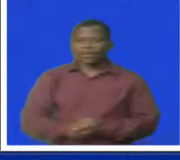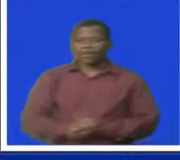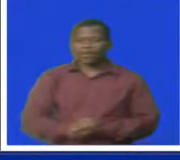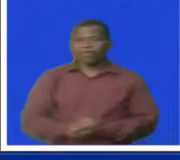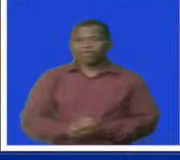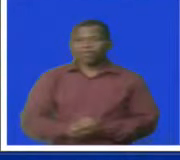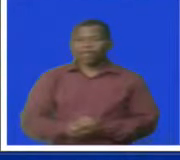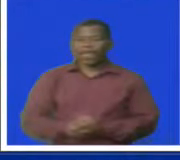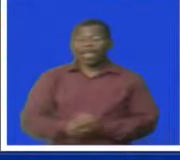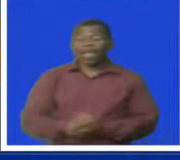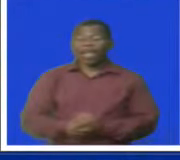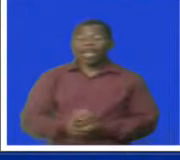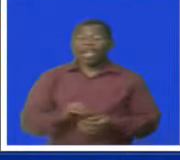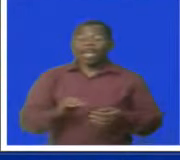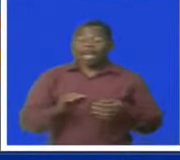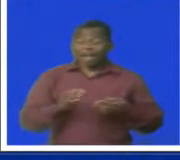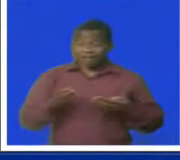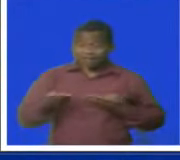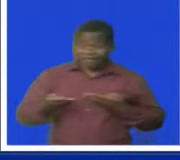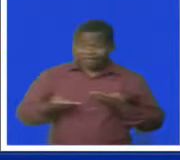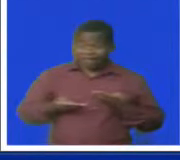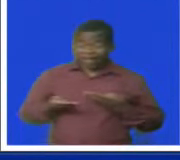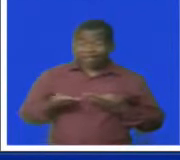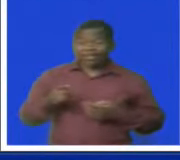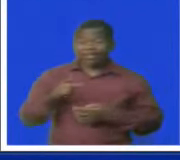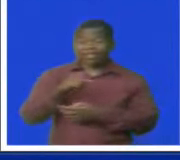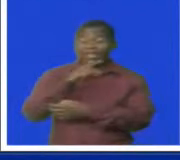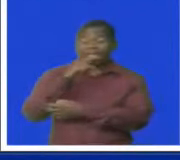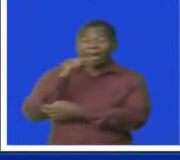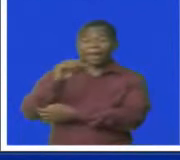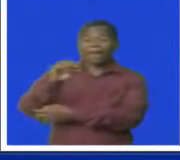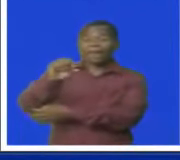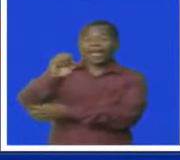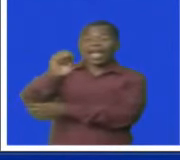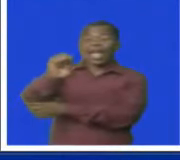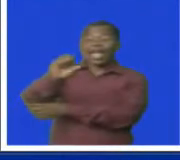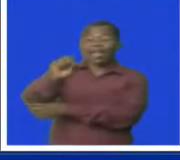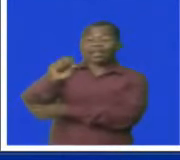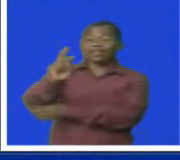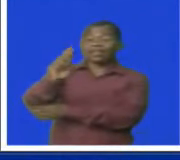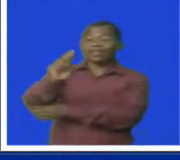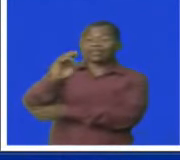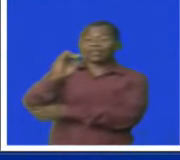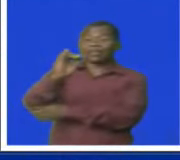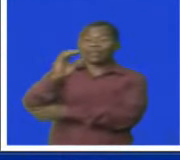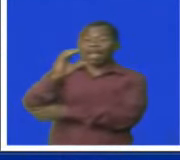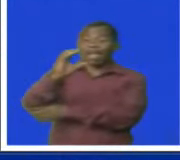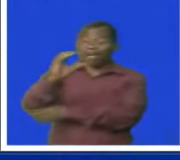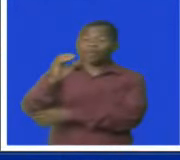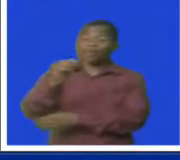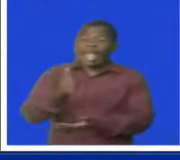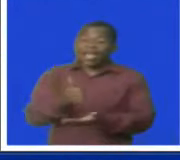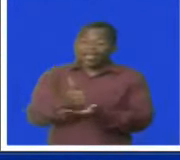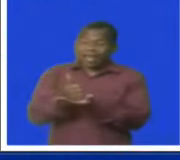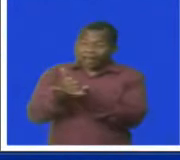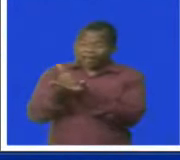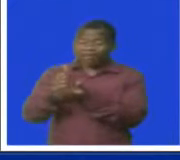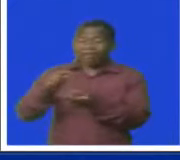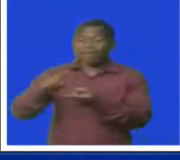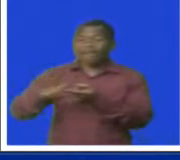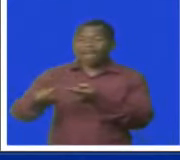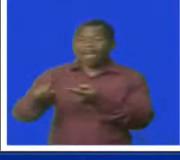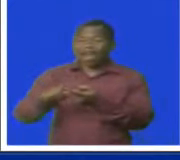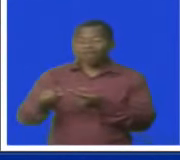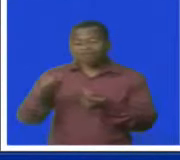Inkampani yemshwalensi i-ESRIC lesekela imidlalo yegaluva leyatiwa ngele-ESRIC Golf Business League sememetele